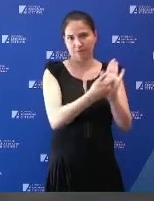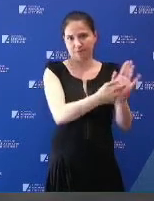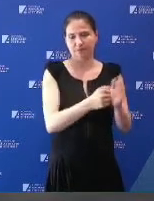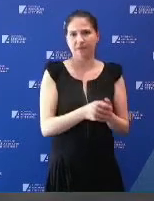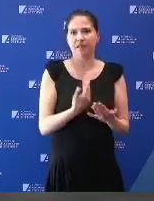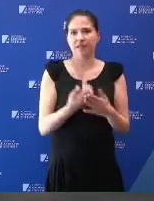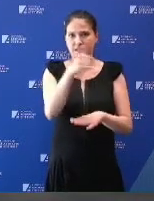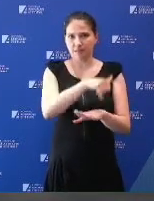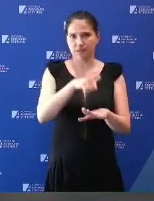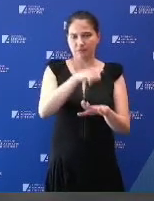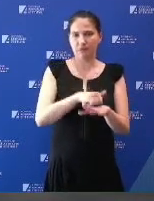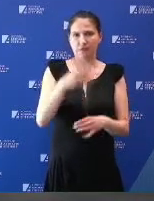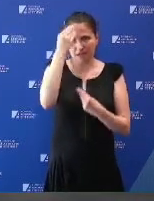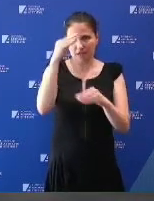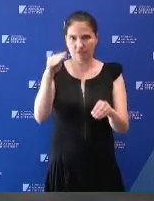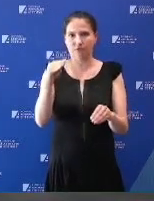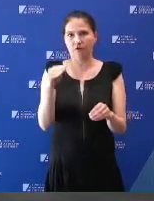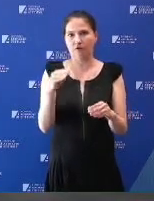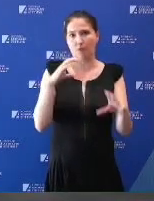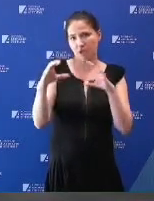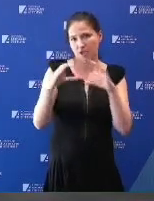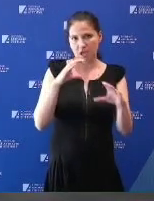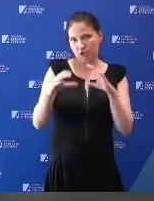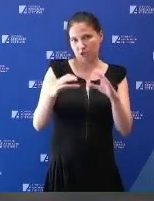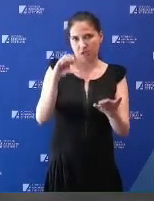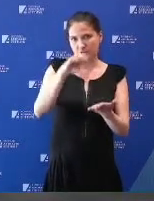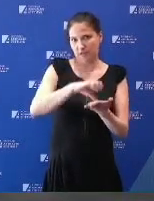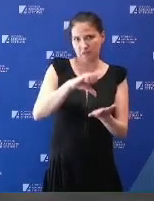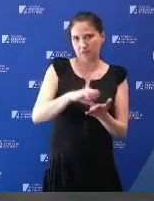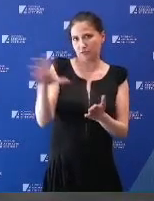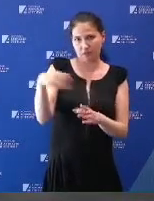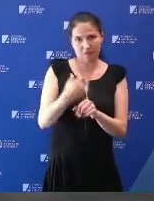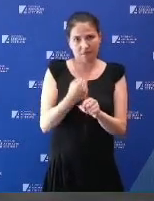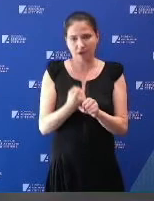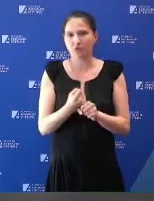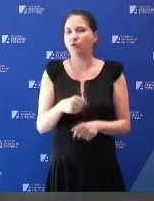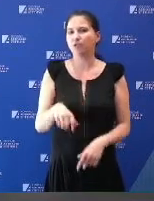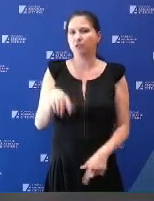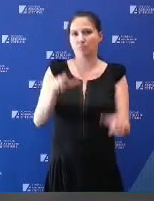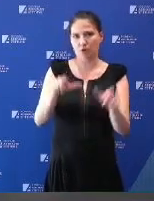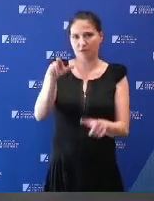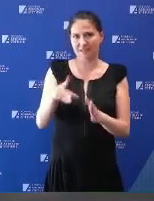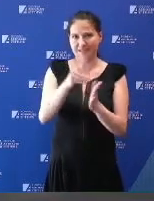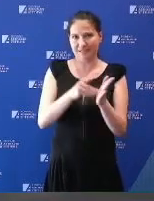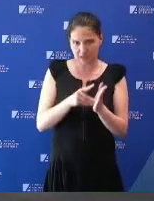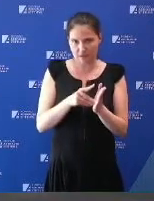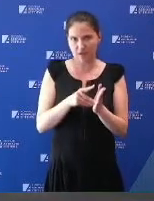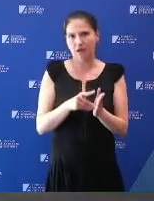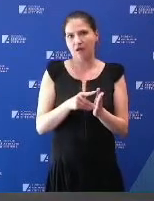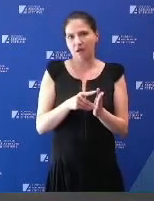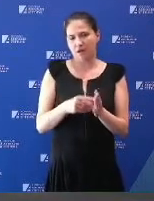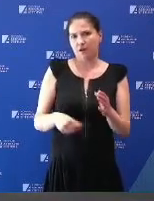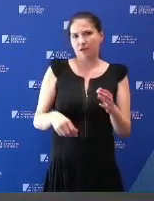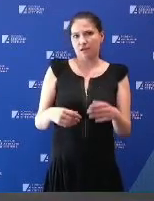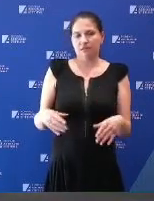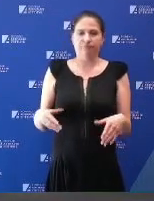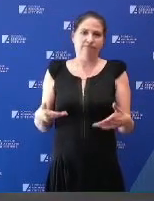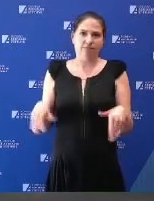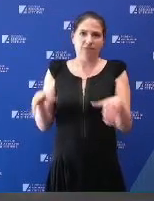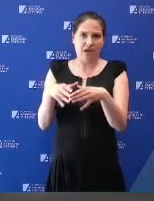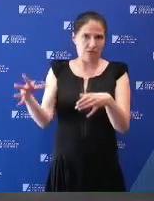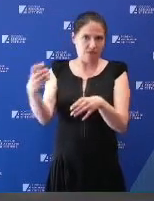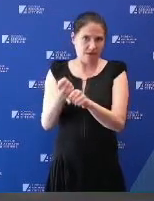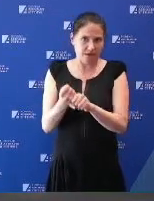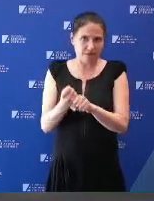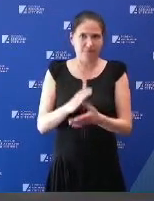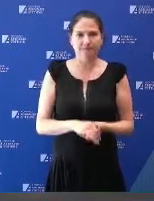Singapurs Info Communication Media Development Authority und der Personal Data Protection Commission an einem Job Redesign Guide. Mit dem Ansatz,